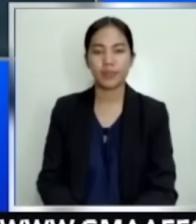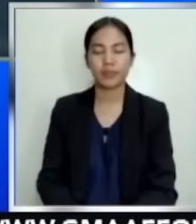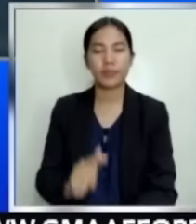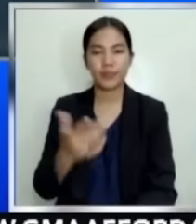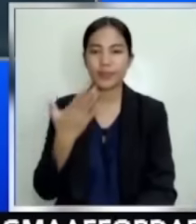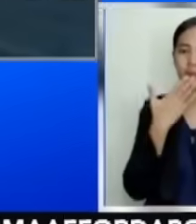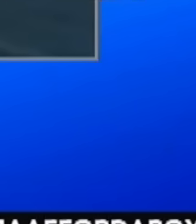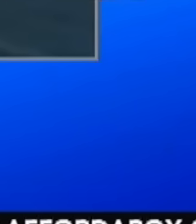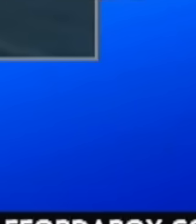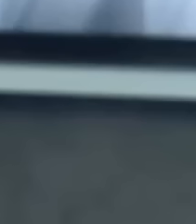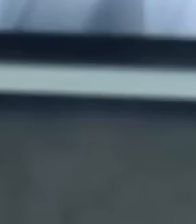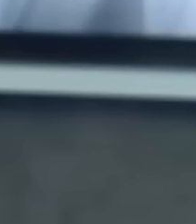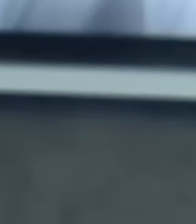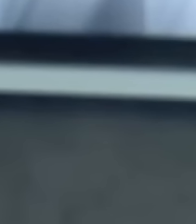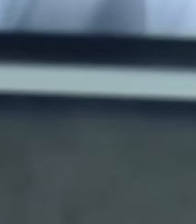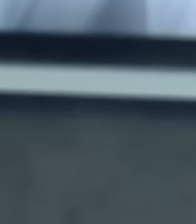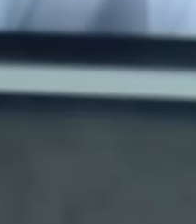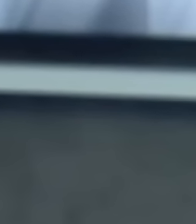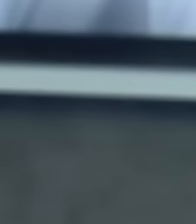Gaston.